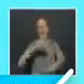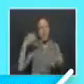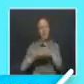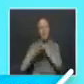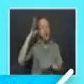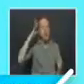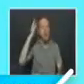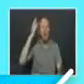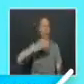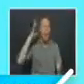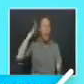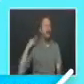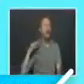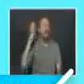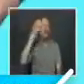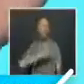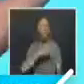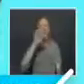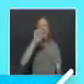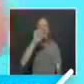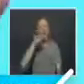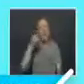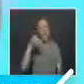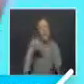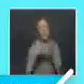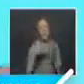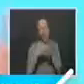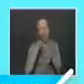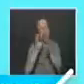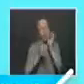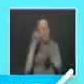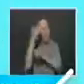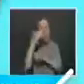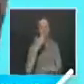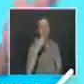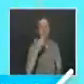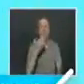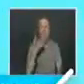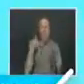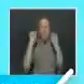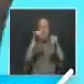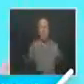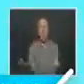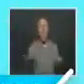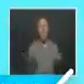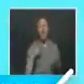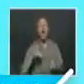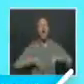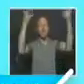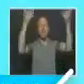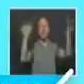את האוסנת לא יודע מה, היא תבחר את השופטים במדינת ישראל, הלו, איפה הגענו, איפה אנחנו